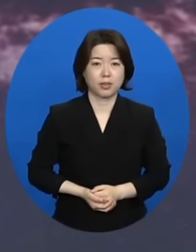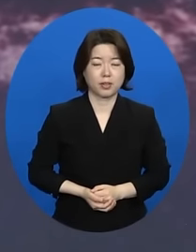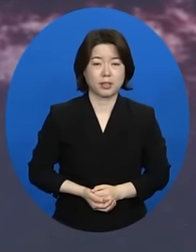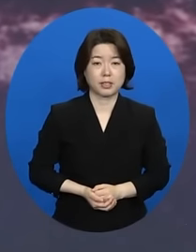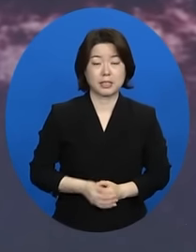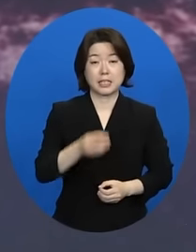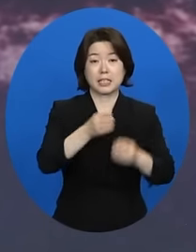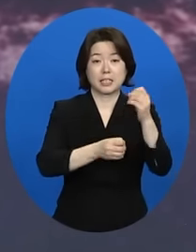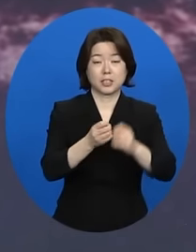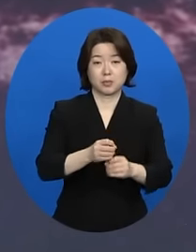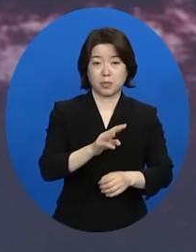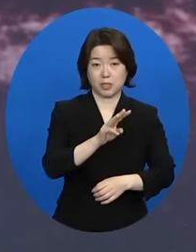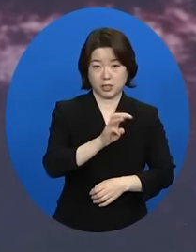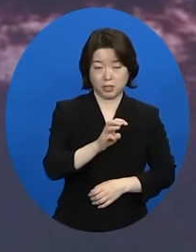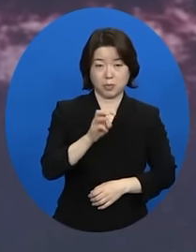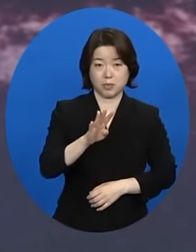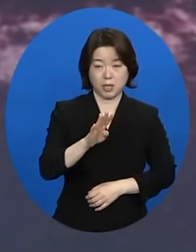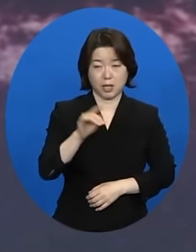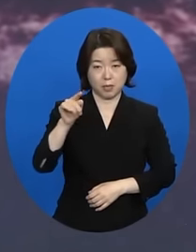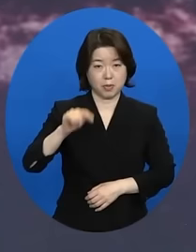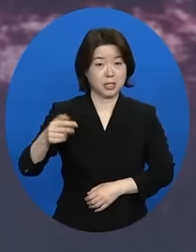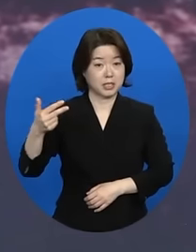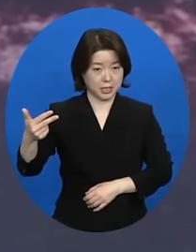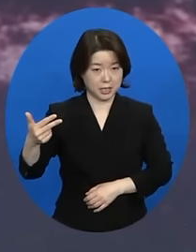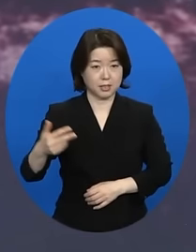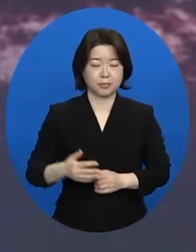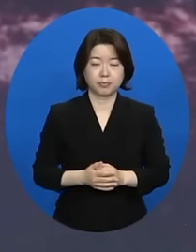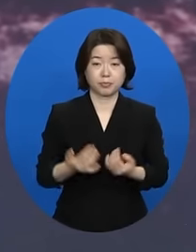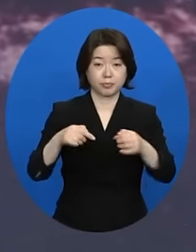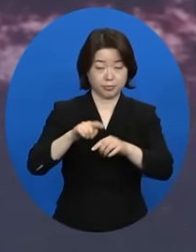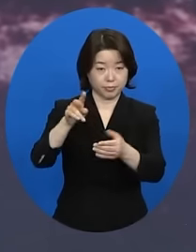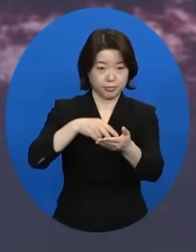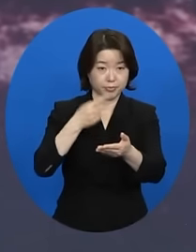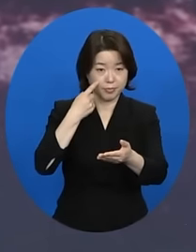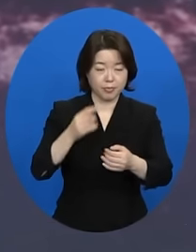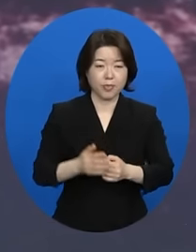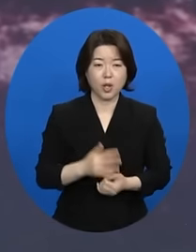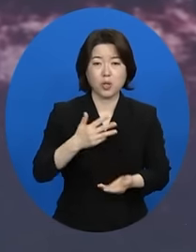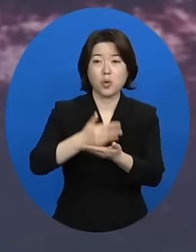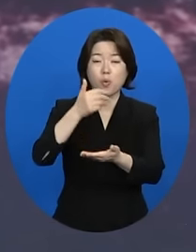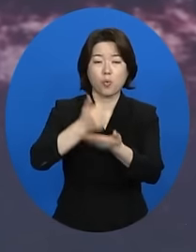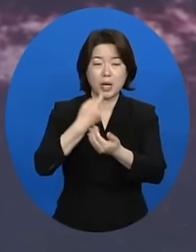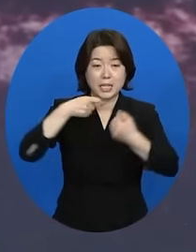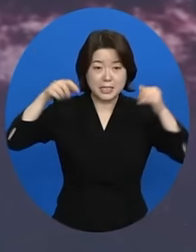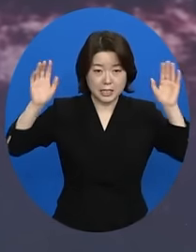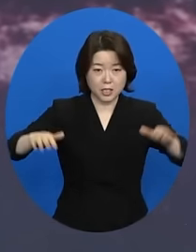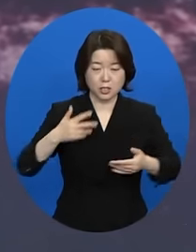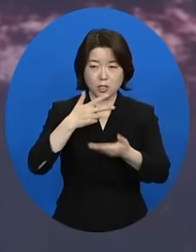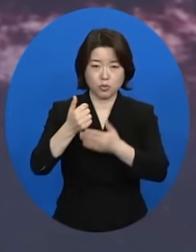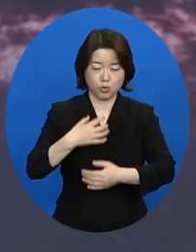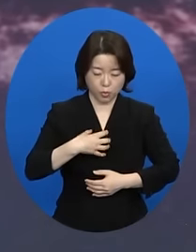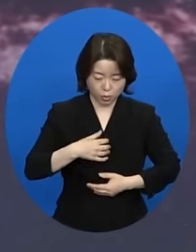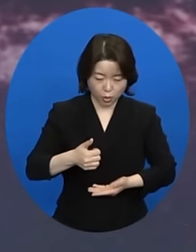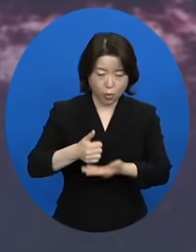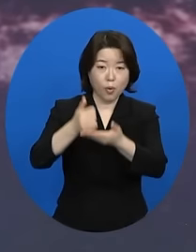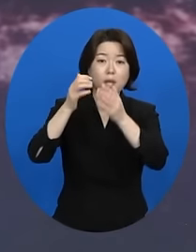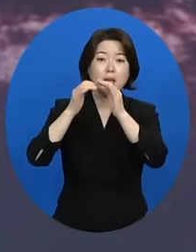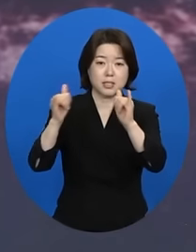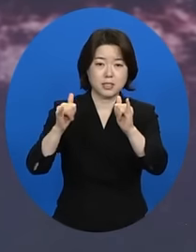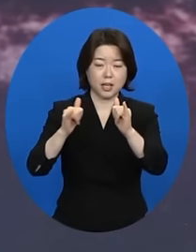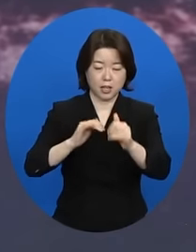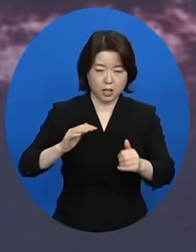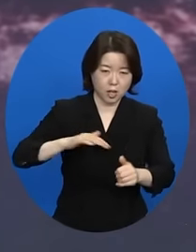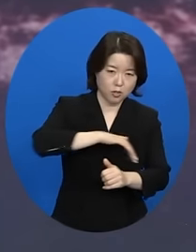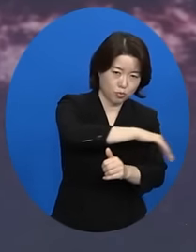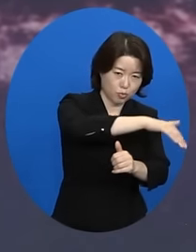시편 34편 7절에 이런 말씀이 있습니다. 우리 함께 읽겠습니다. 시작. 여호와의 천사가 주를 경외하는 자를